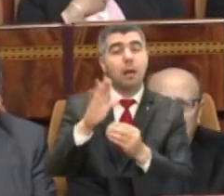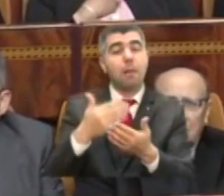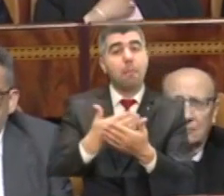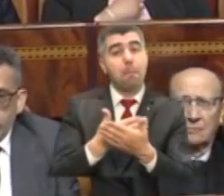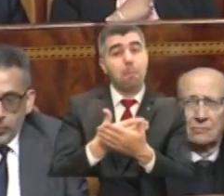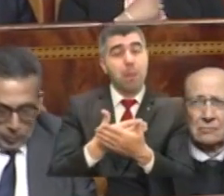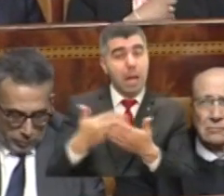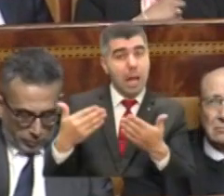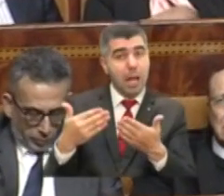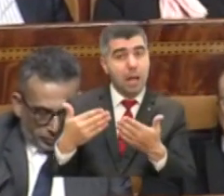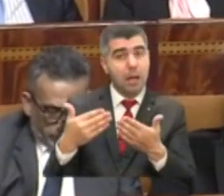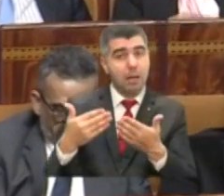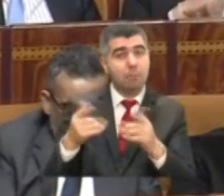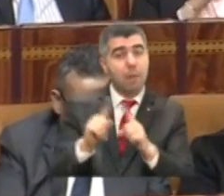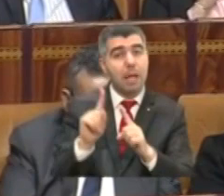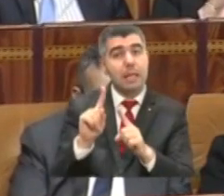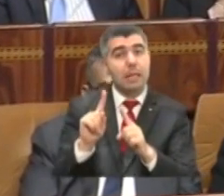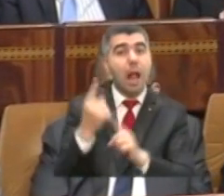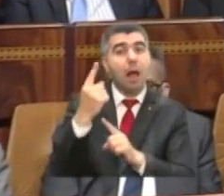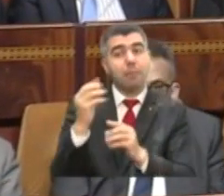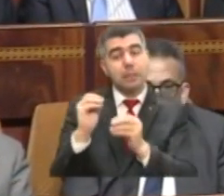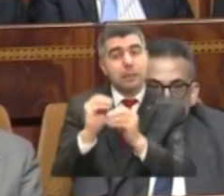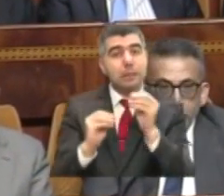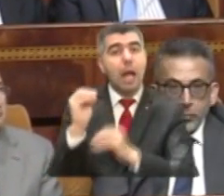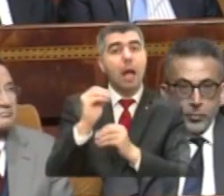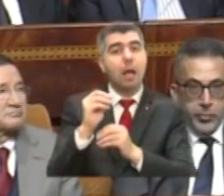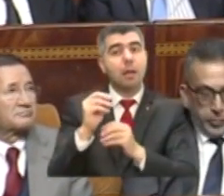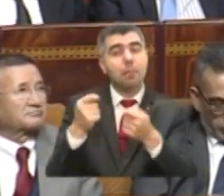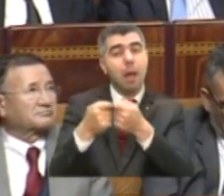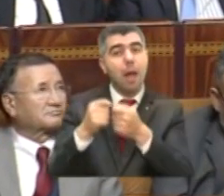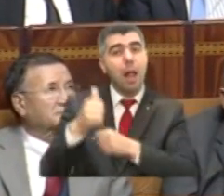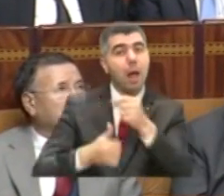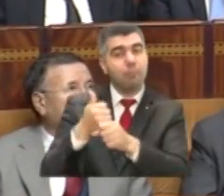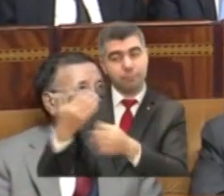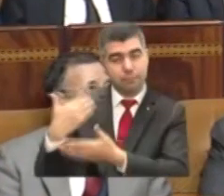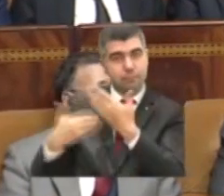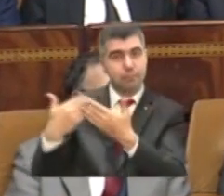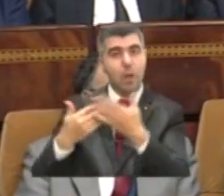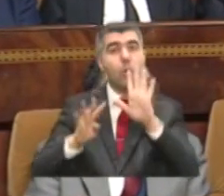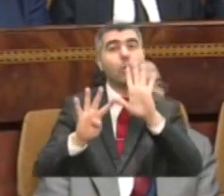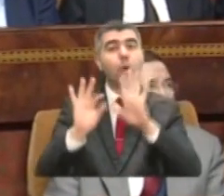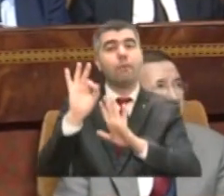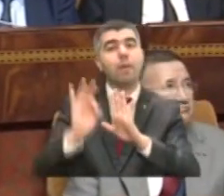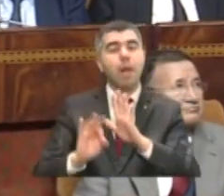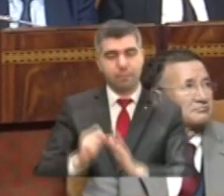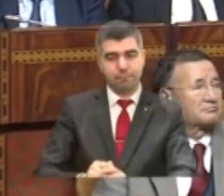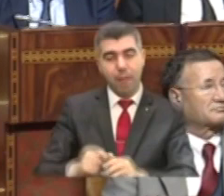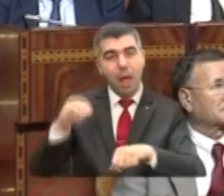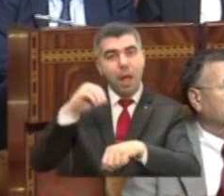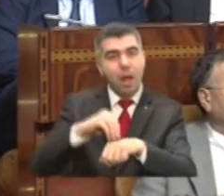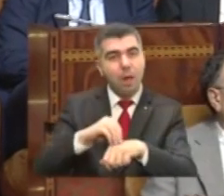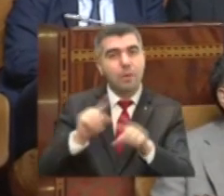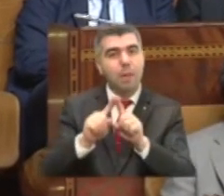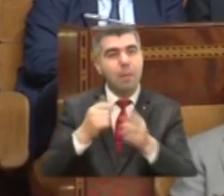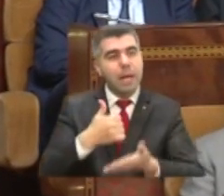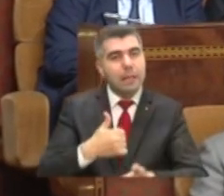5 مليار ديال الدراهم بالمقارنة مع السنة الماضية، أي تقريبا 9%. وأيضا البرامج ديال دعم التمدرس